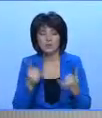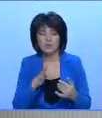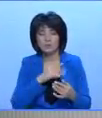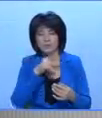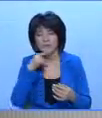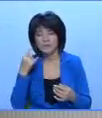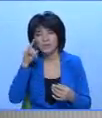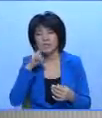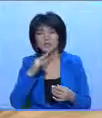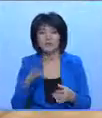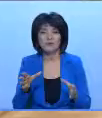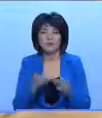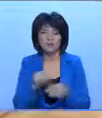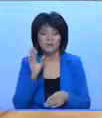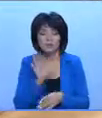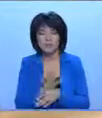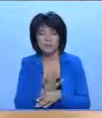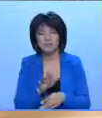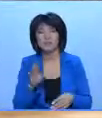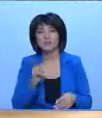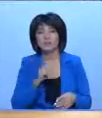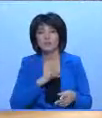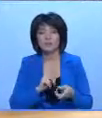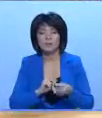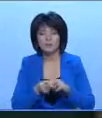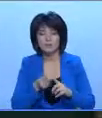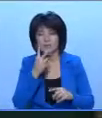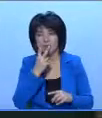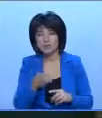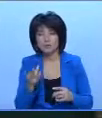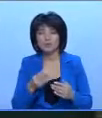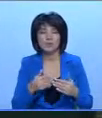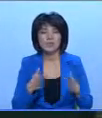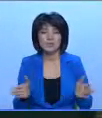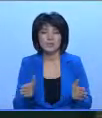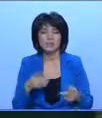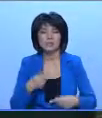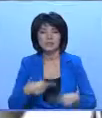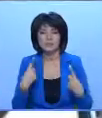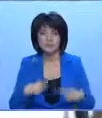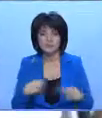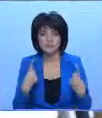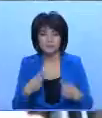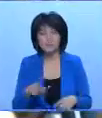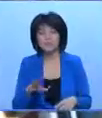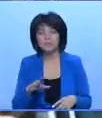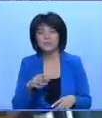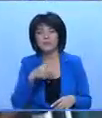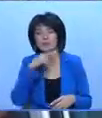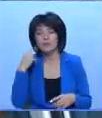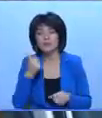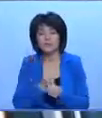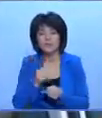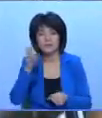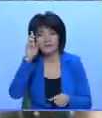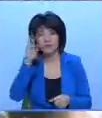шекаралас аймақтарының бірінде Назарбаев зияткерлік мектебінің филиалын ашу қажеттігін айтты. Өз кезегінде Владимир Путин әріптесі Қасым Жомарт Тоқаевқа